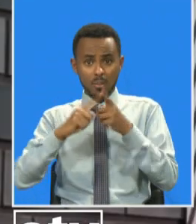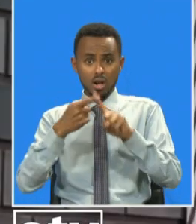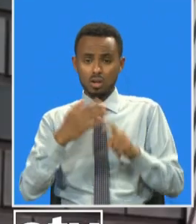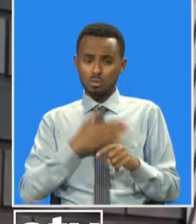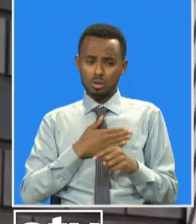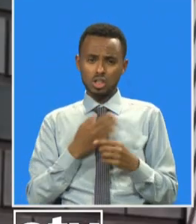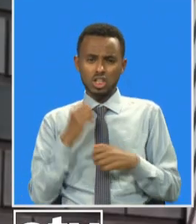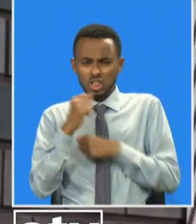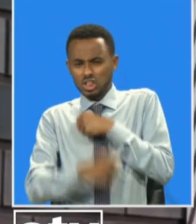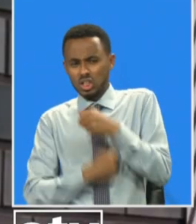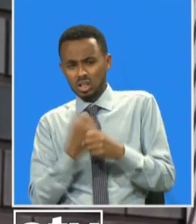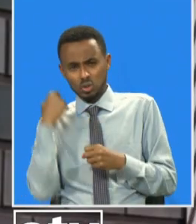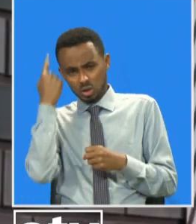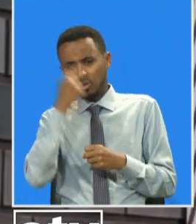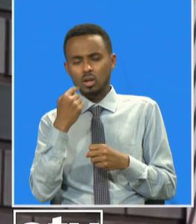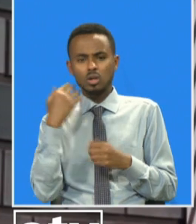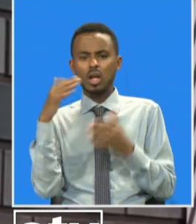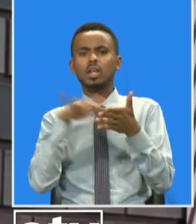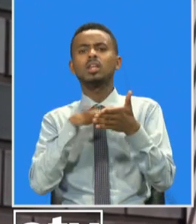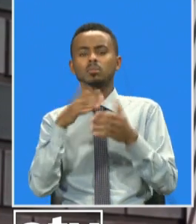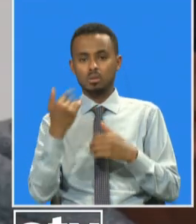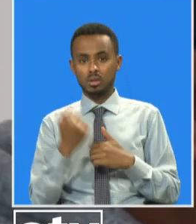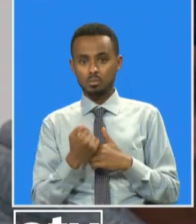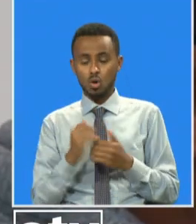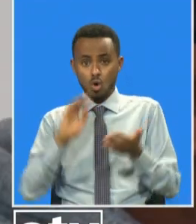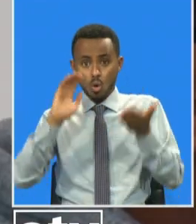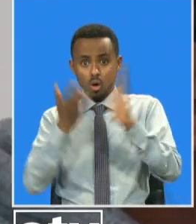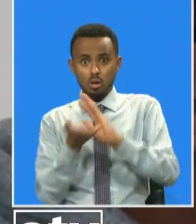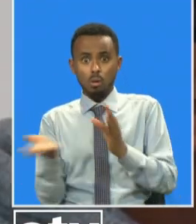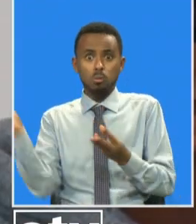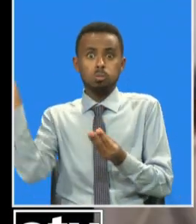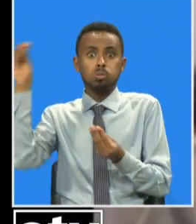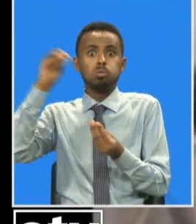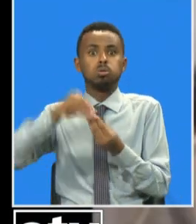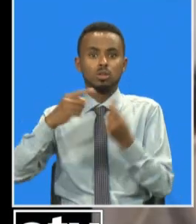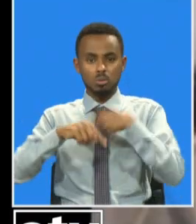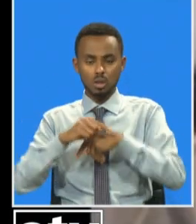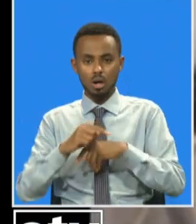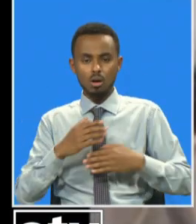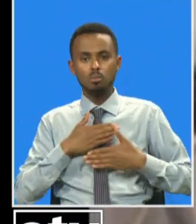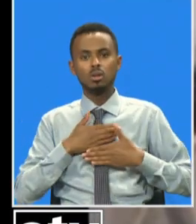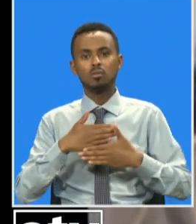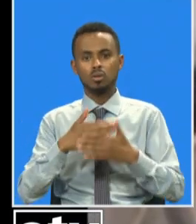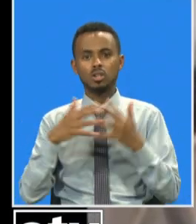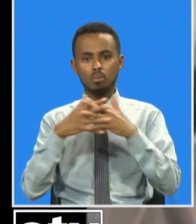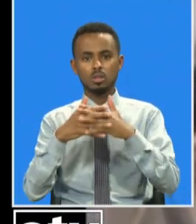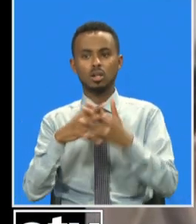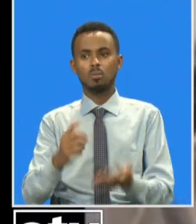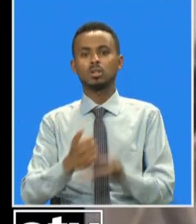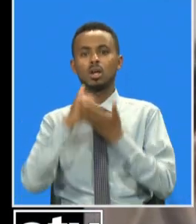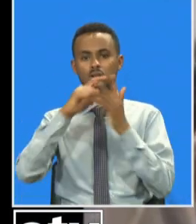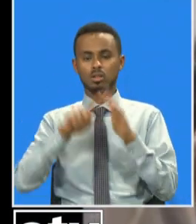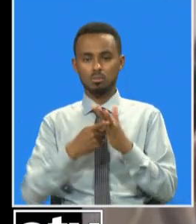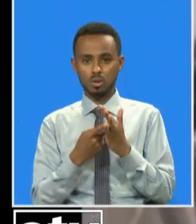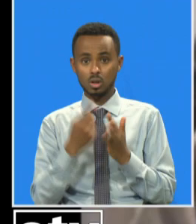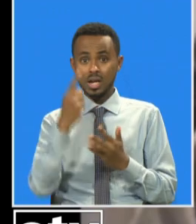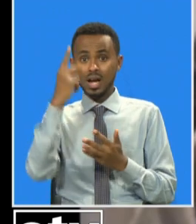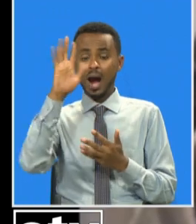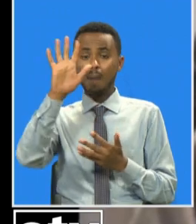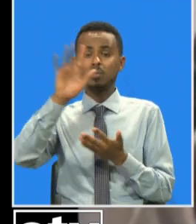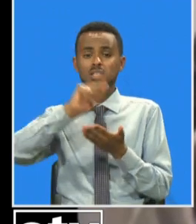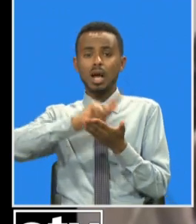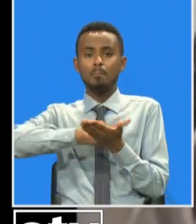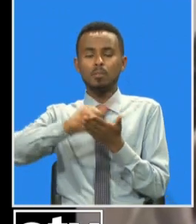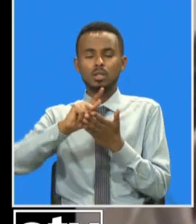ባልደረቦችም ጭንቀታቸው ፊታቸው ላይ ይነበብ ነበር። ሁኔታው እየባሰብኝ ሲመጣም በመተንፈሻ መሳሪያ መታገዝ ጀመርኩ። ከአምስት